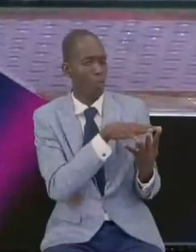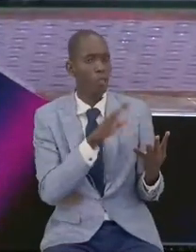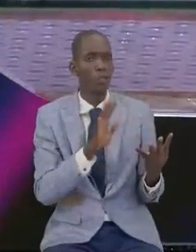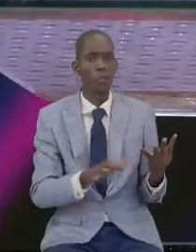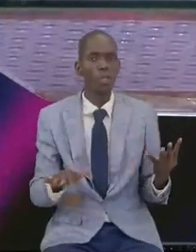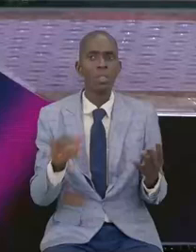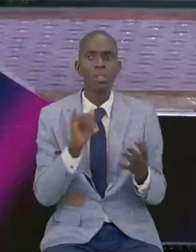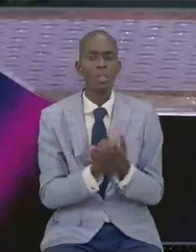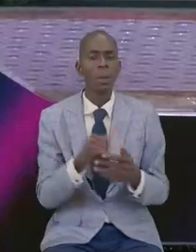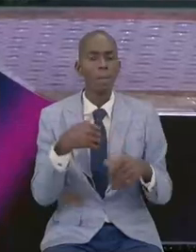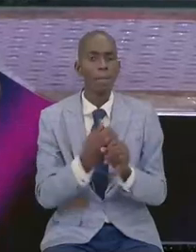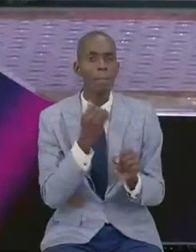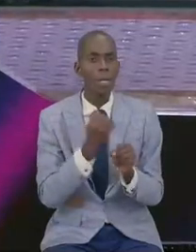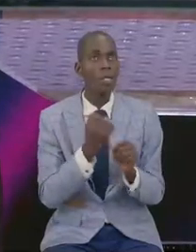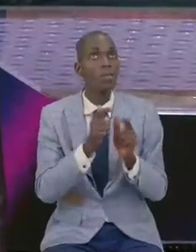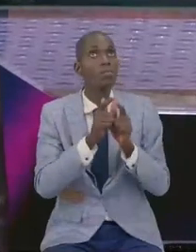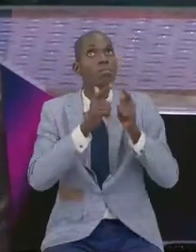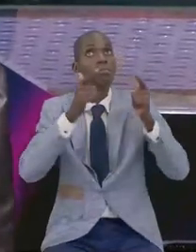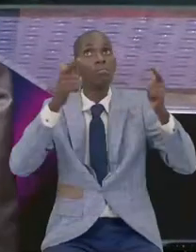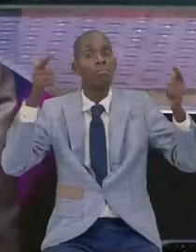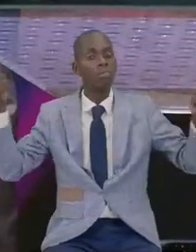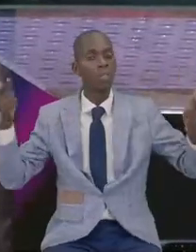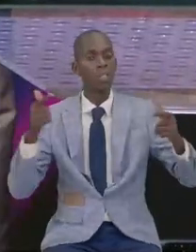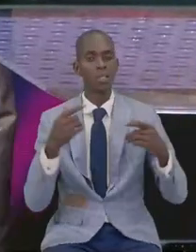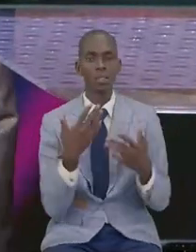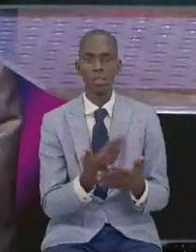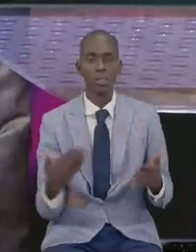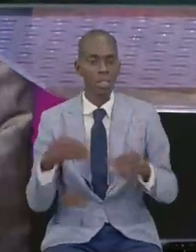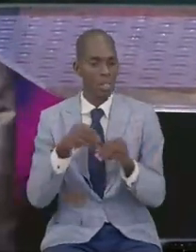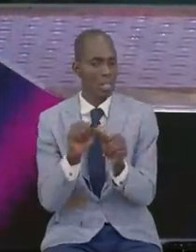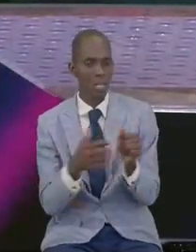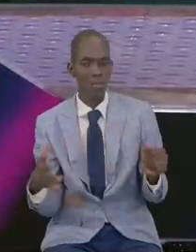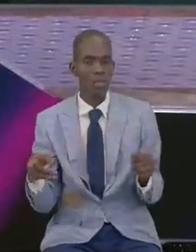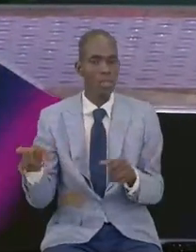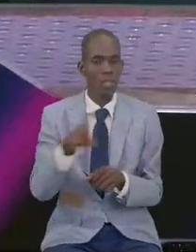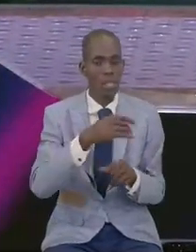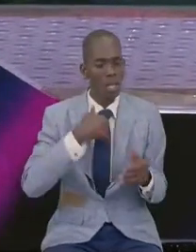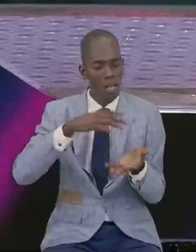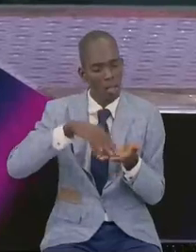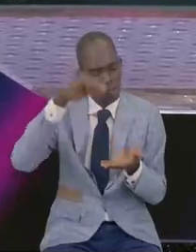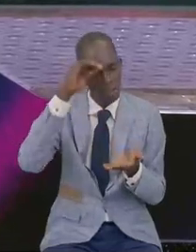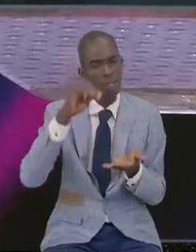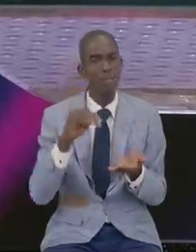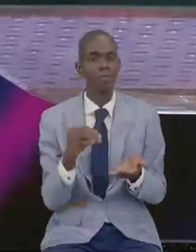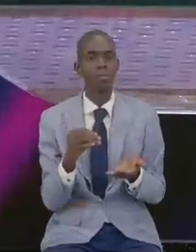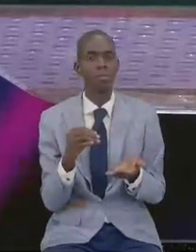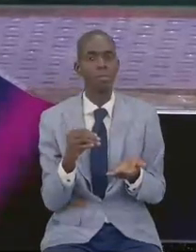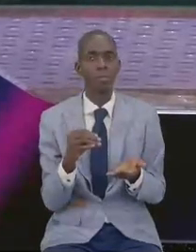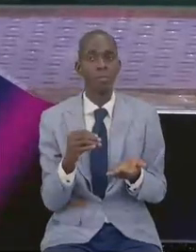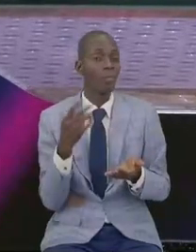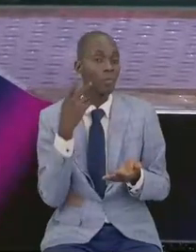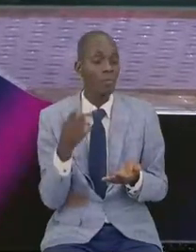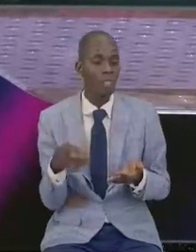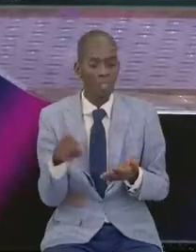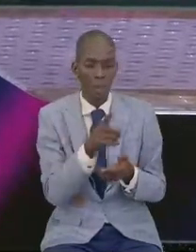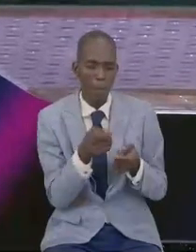quatre ont eu l'excellence dans tout ce qui leur a été enseigné? Ils ont même un temps supplémentaire,